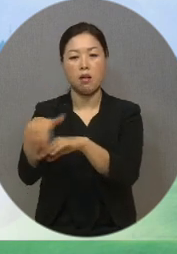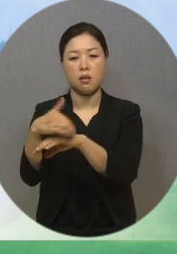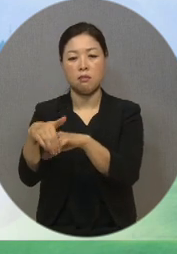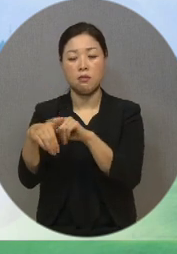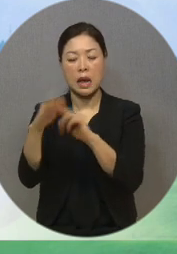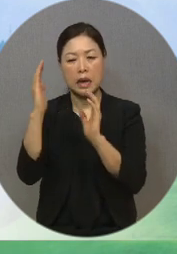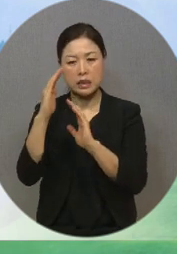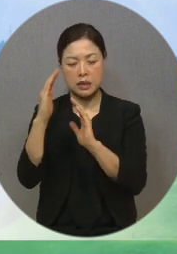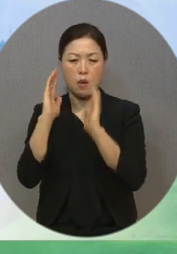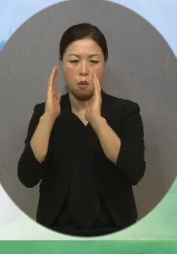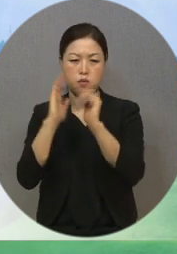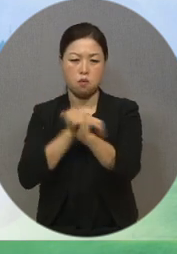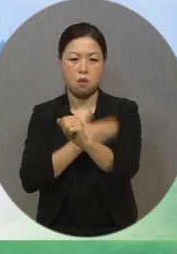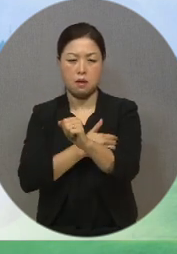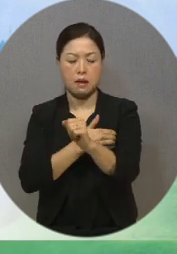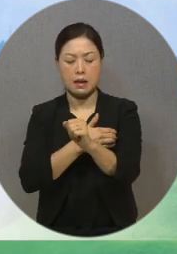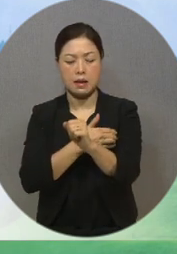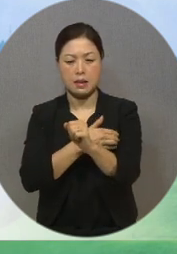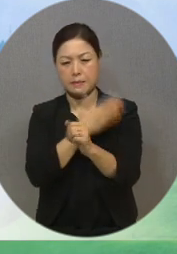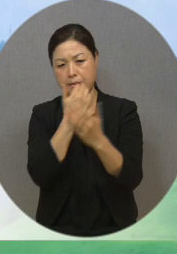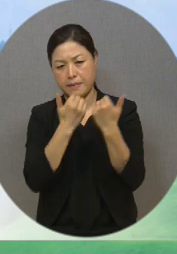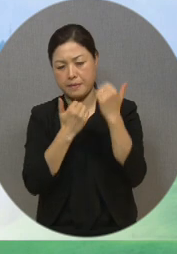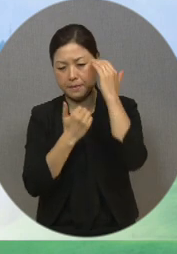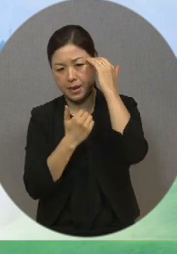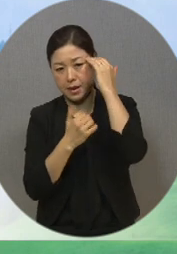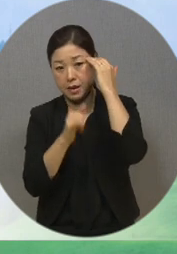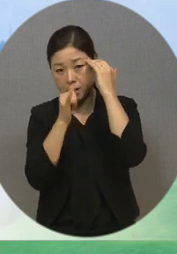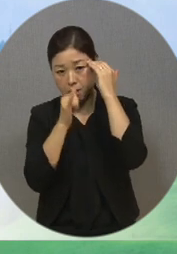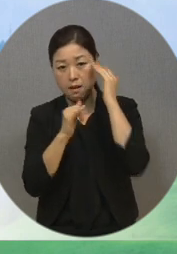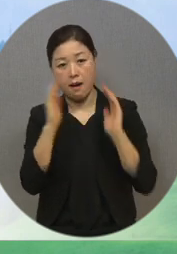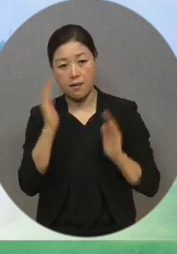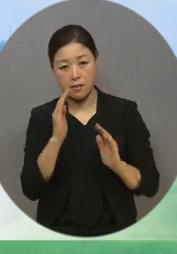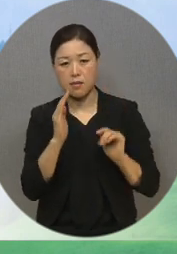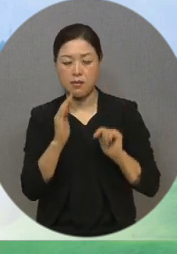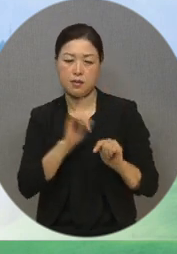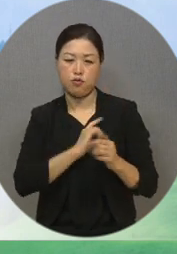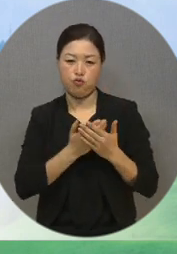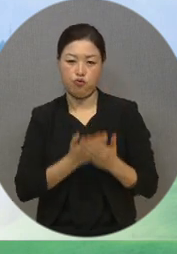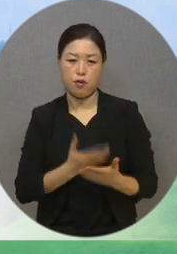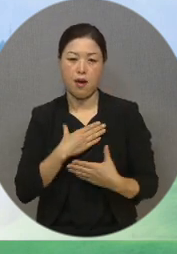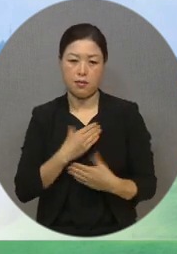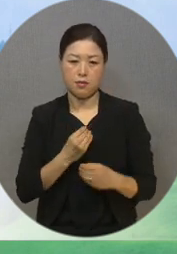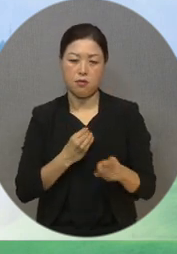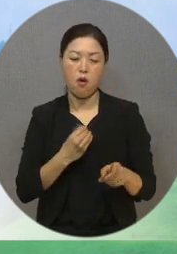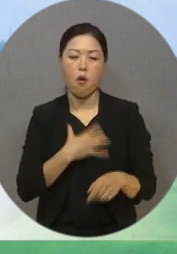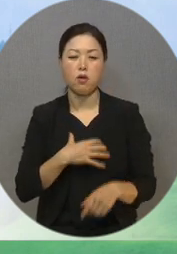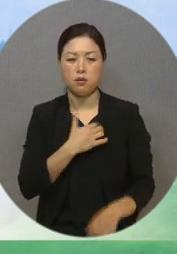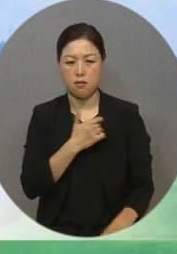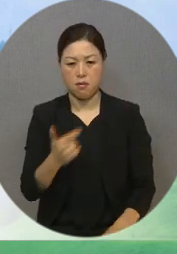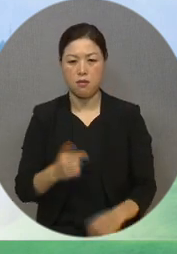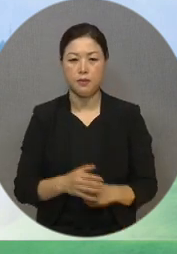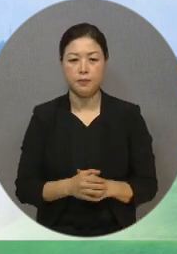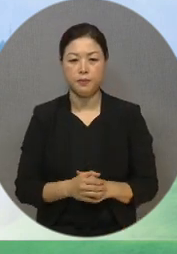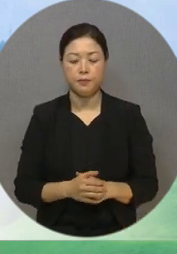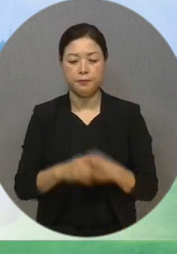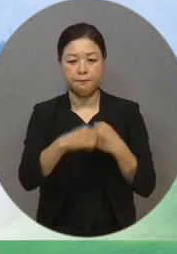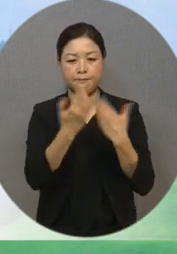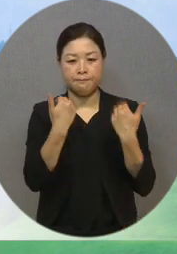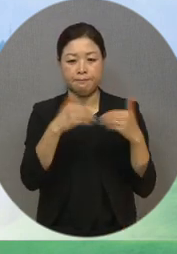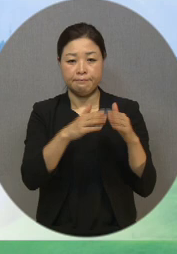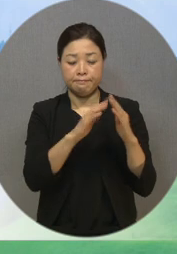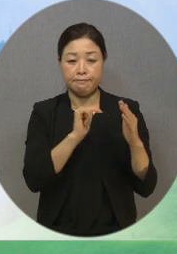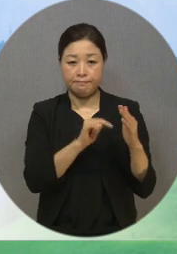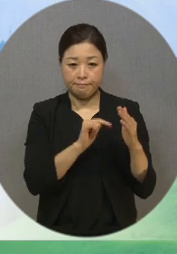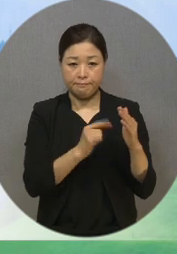침해, 그리고 우리 학생들의 무엇보다 중요한 안전에 대한 그런 우려가 큰 상황이어서 저희가 초등학교